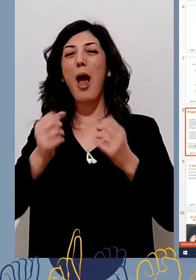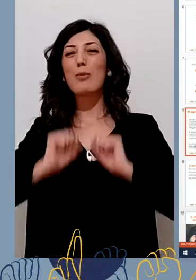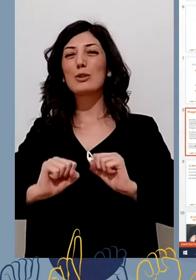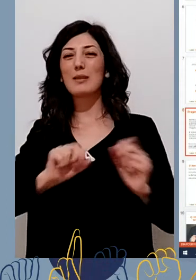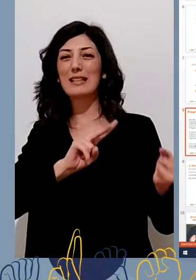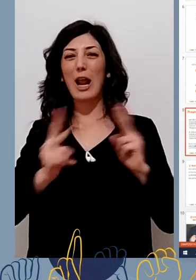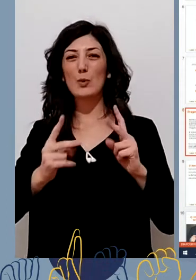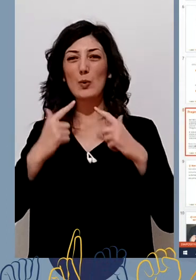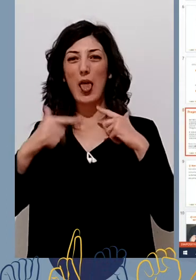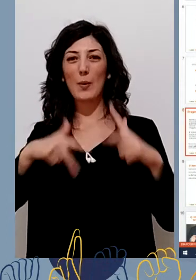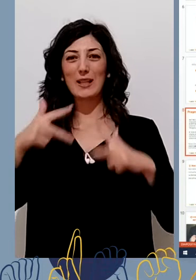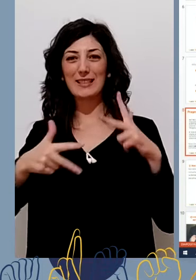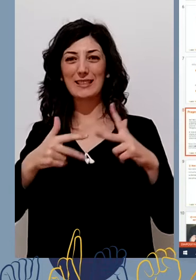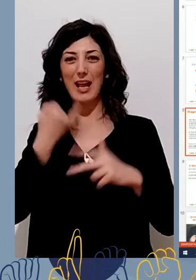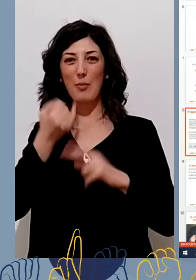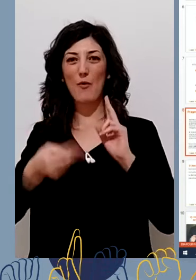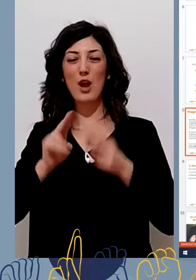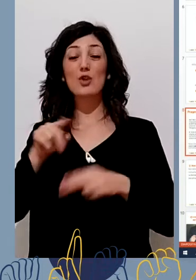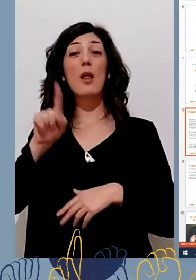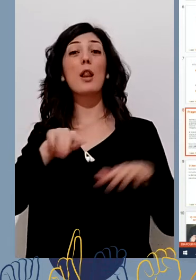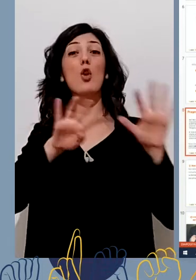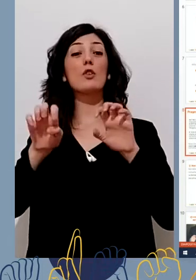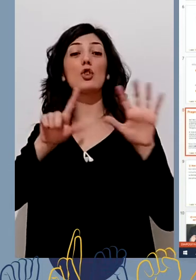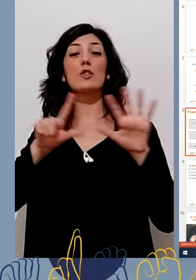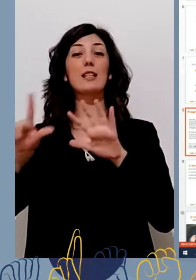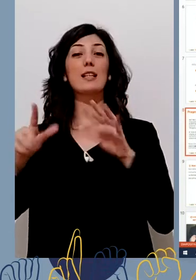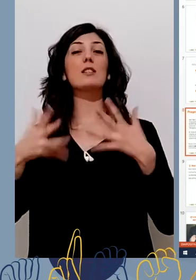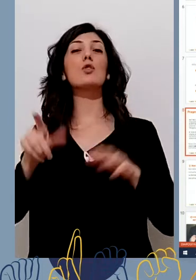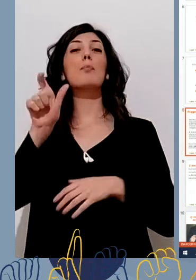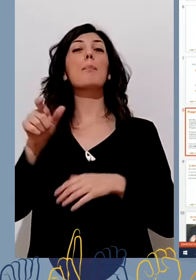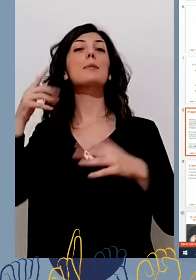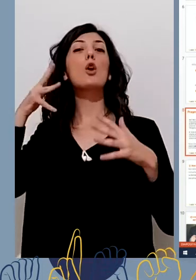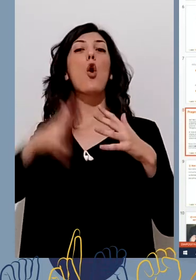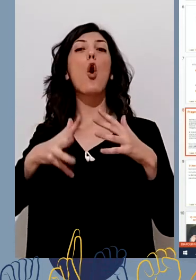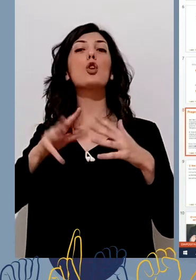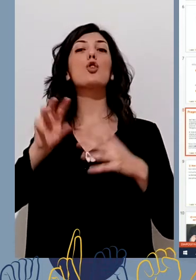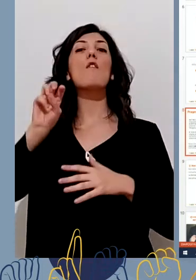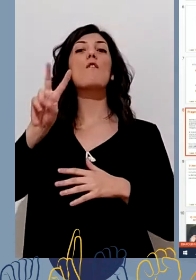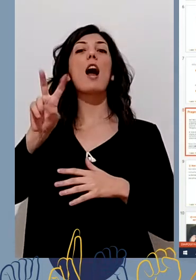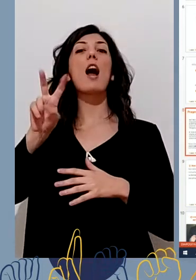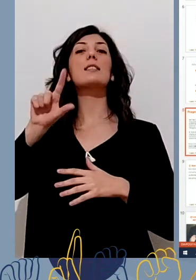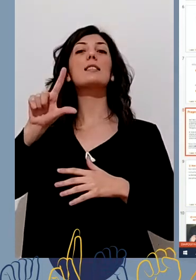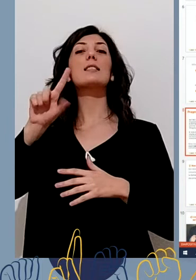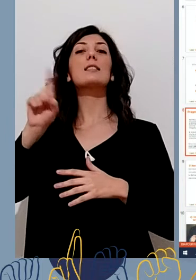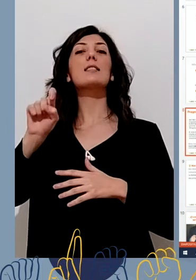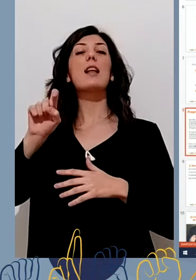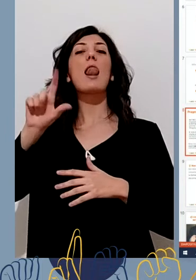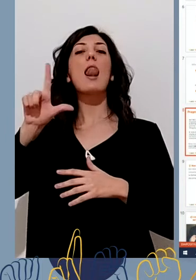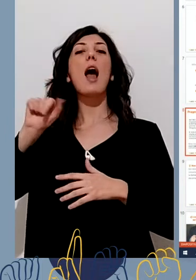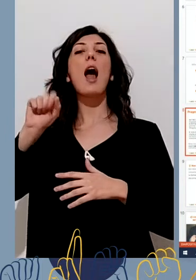nel 1967 un grandissimo psicologo, Vaclavic, che ha